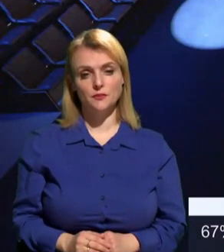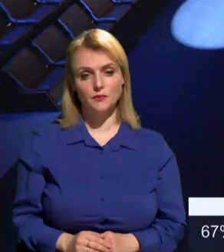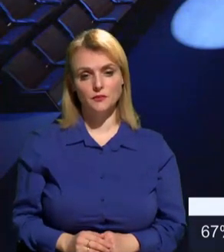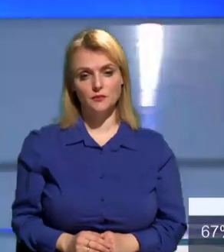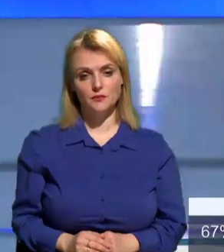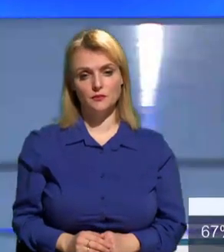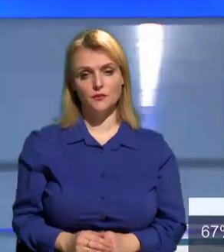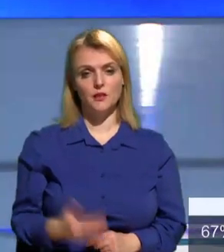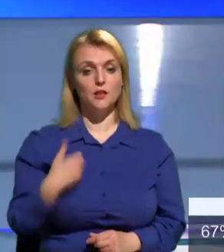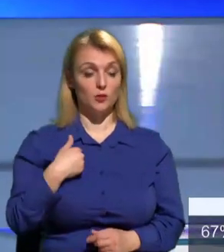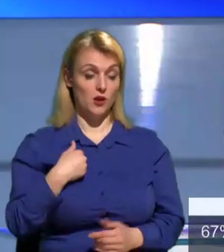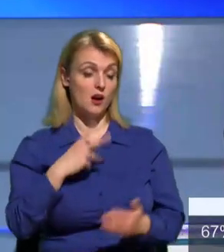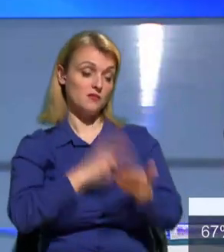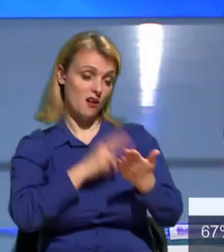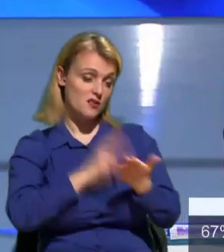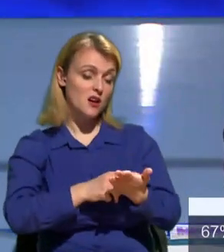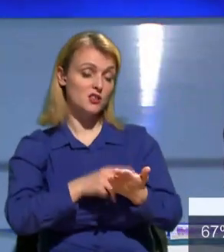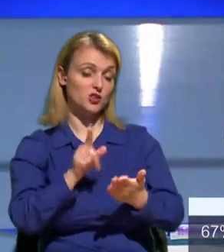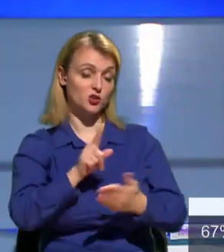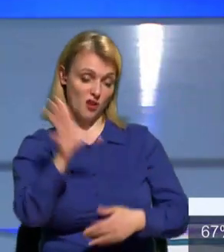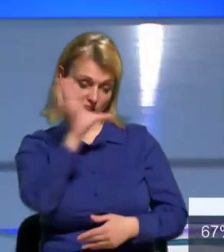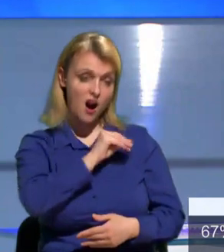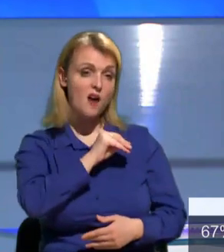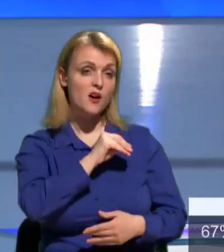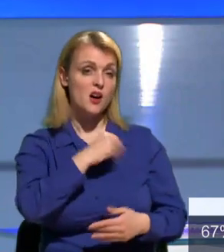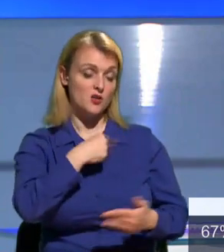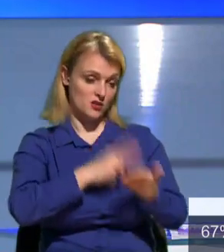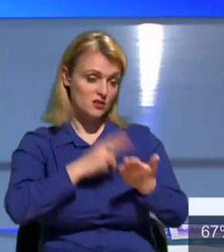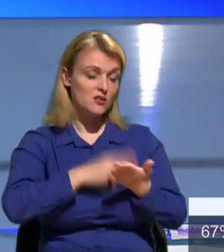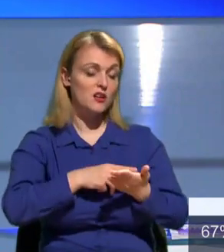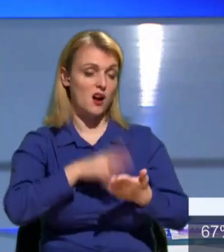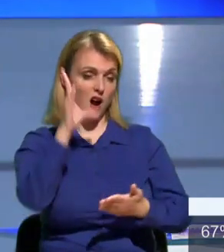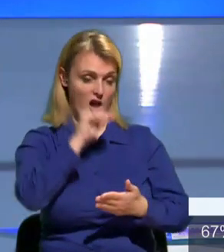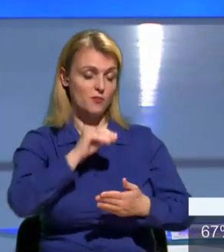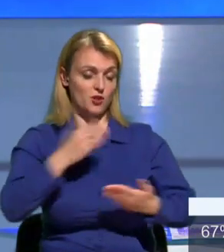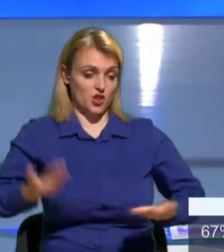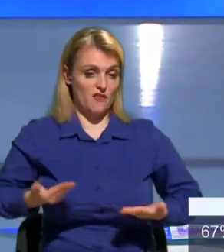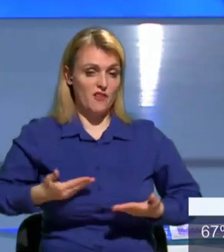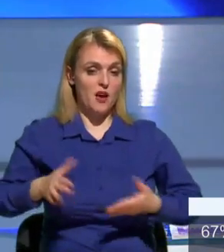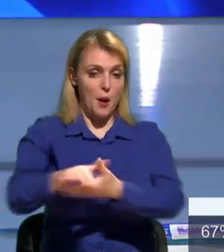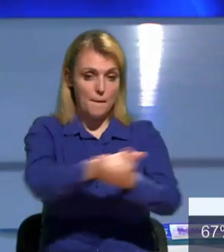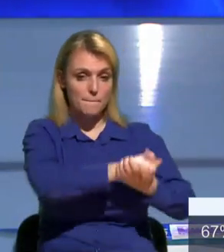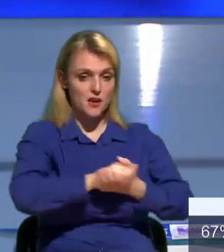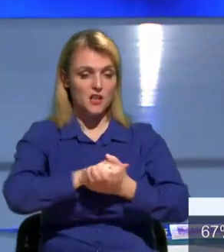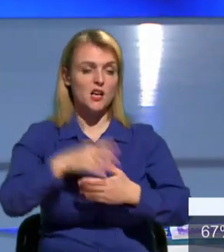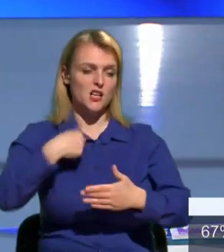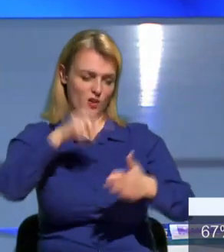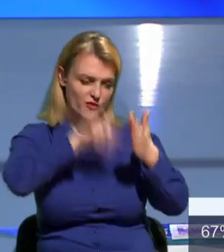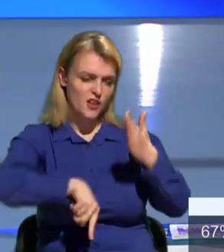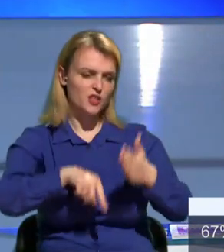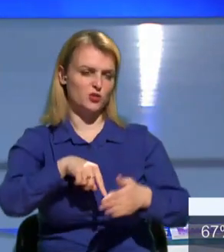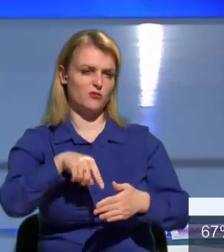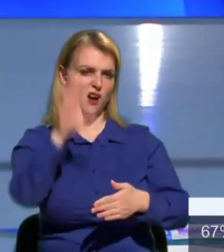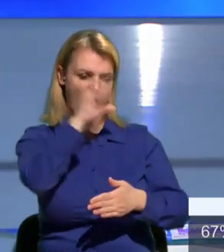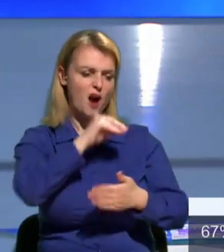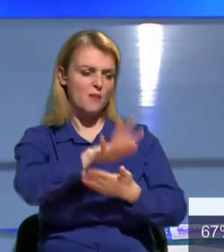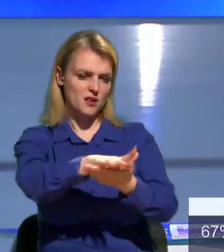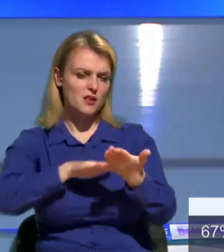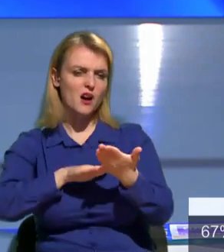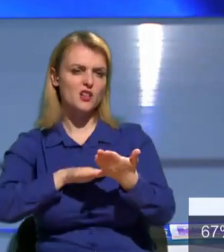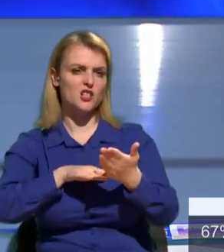Но не демонстратка сипуати. Но не демонстратка путем с троимым пачи. Что я думаю, что вам путя менсиня часто